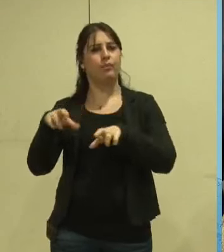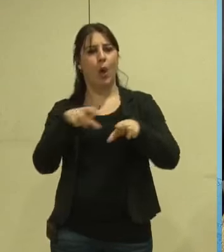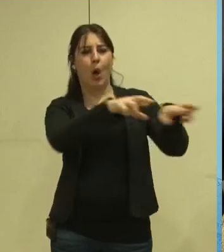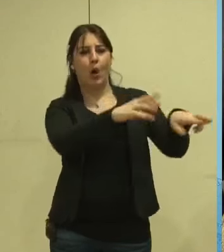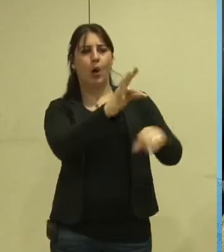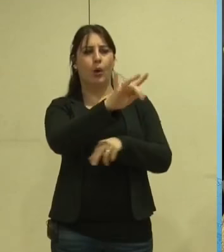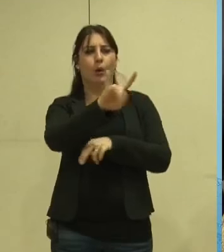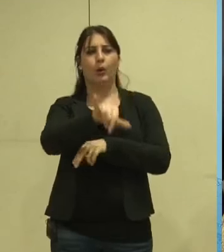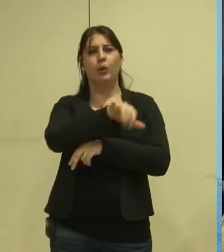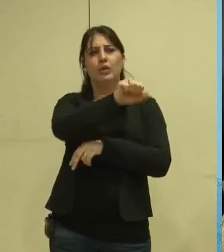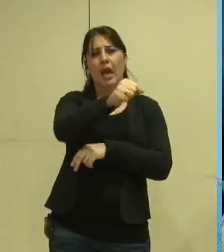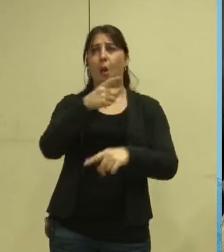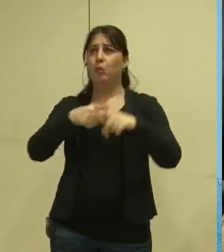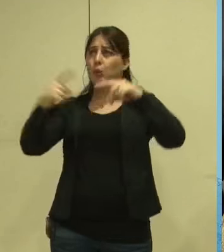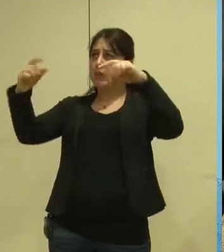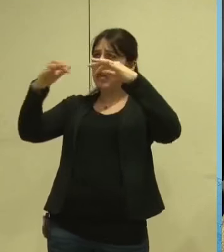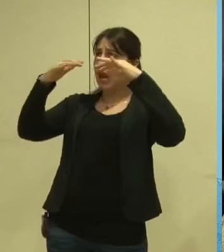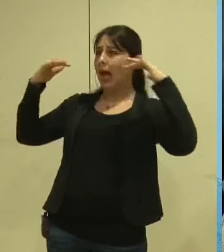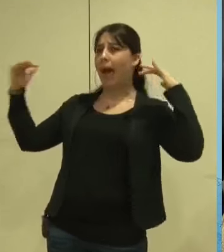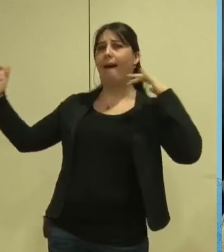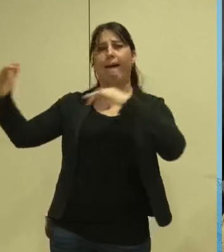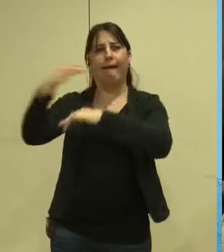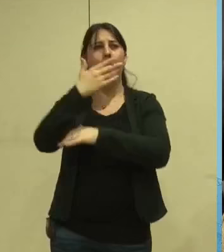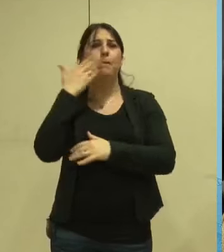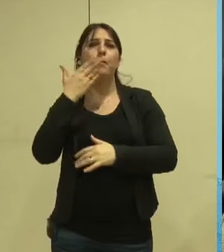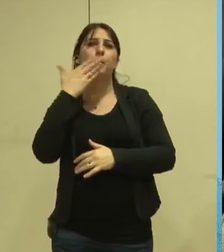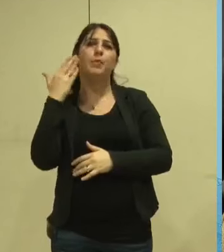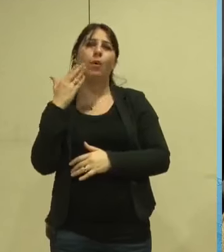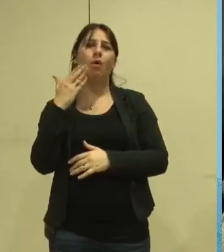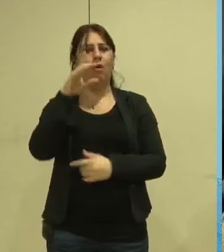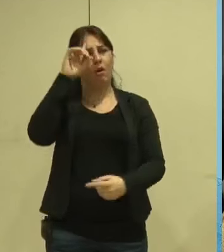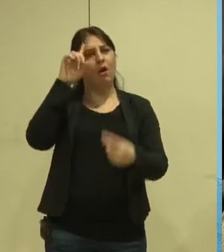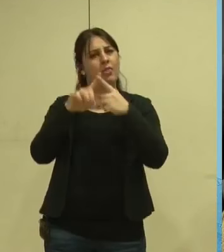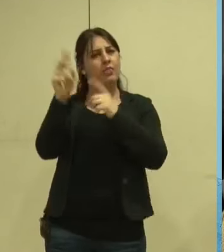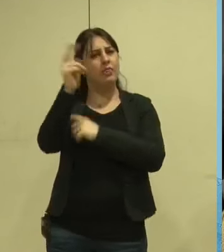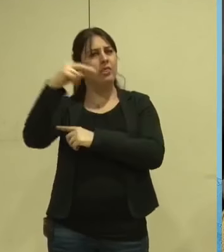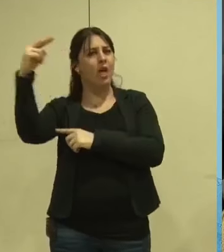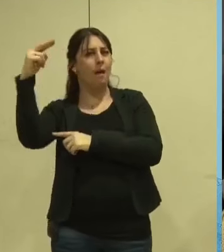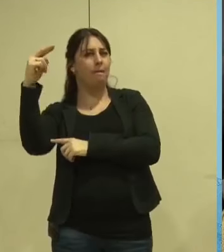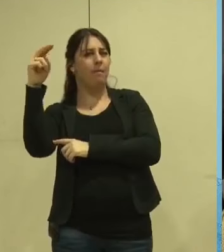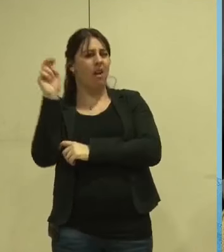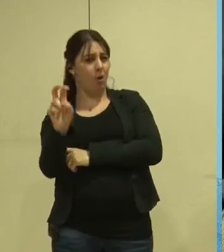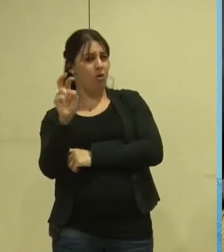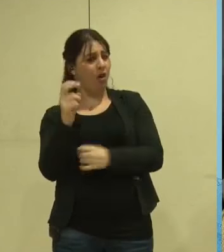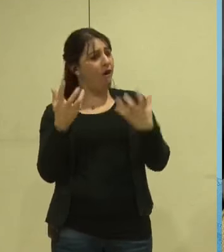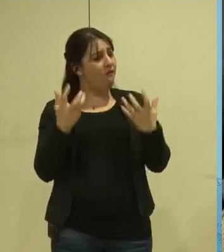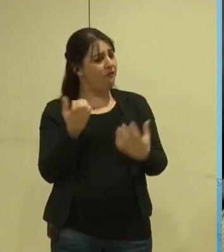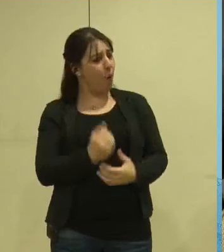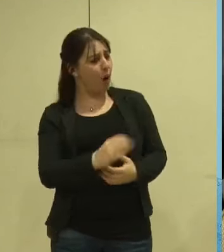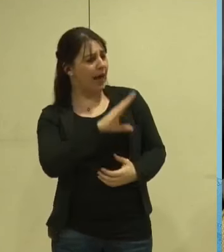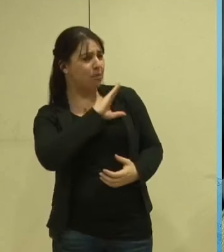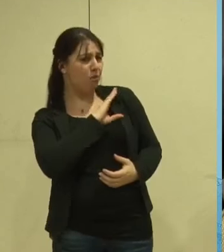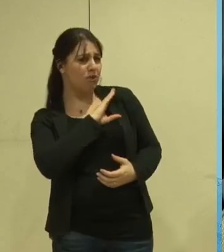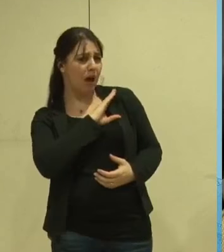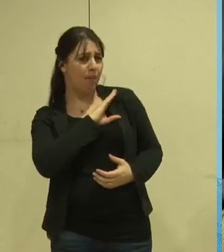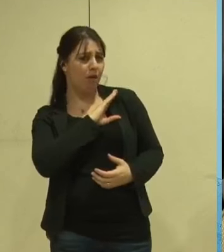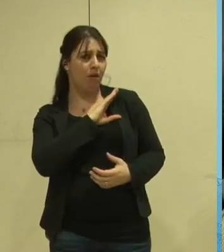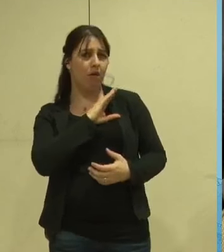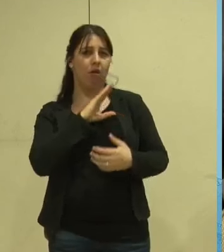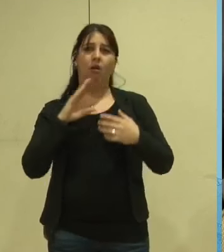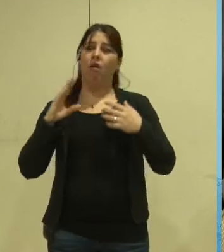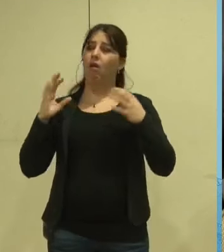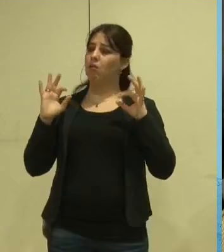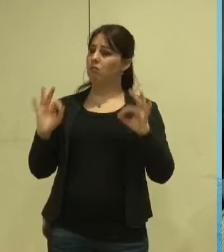meilleure qualité de l'air. D'un point de vue écologique, si vous voulez agir de manière responsable pour la